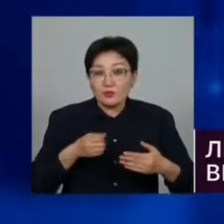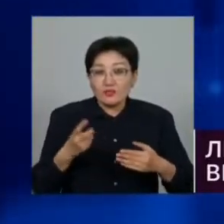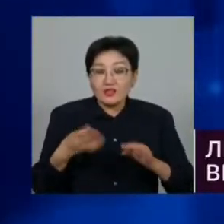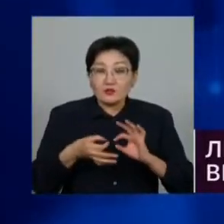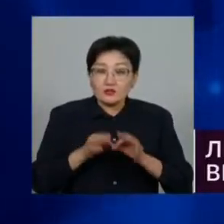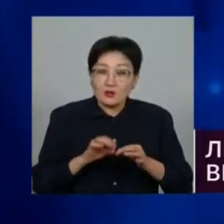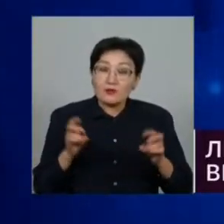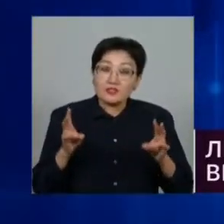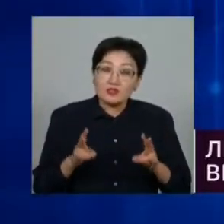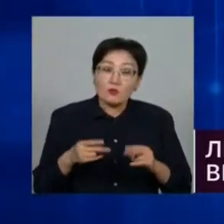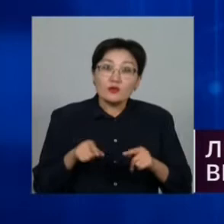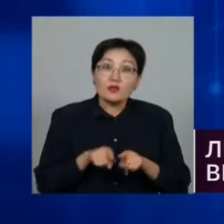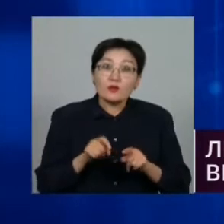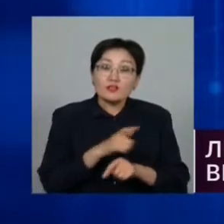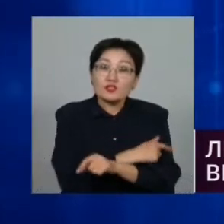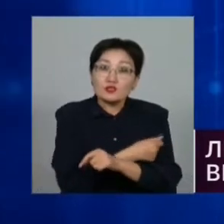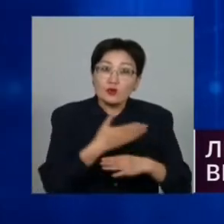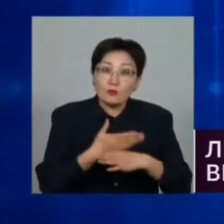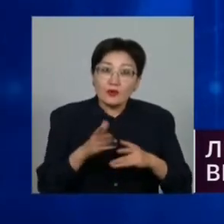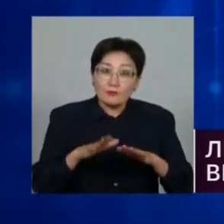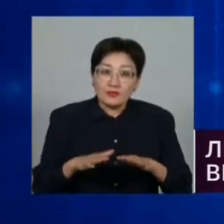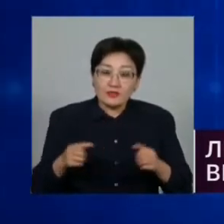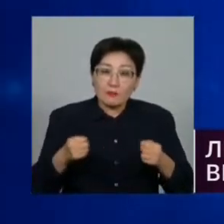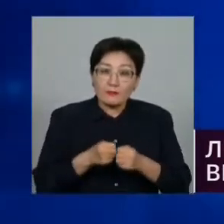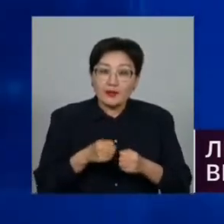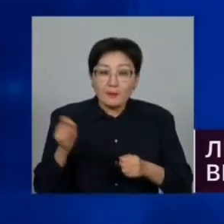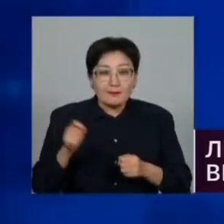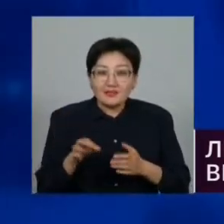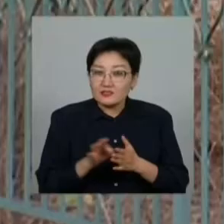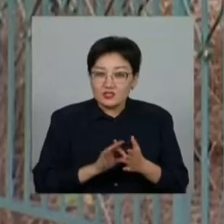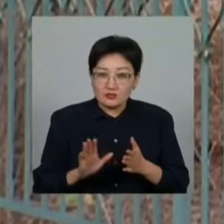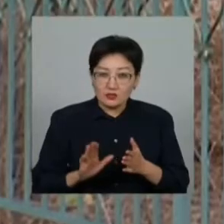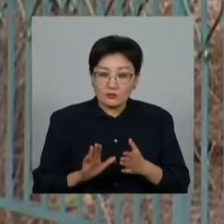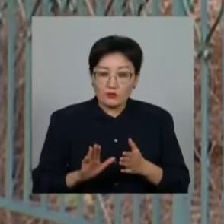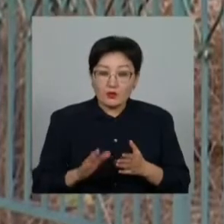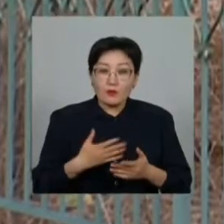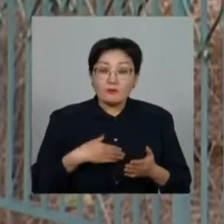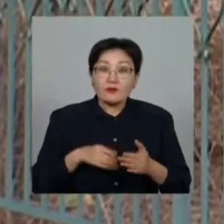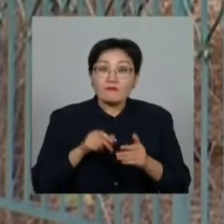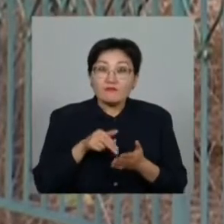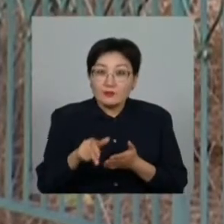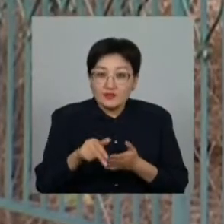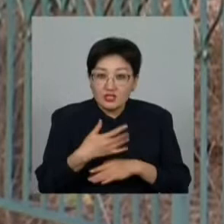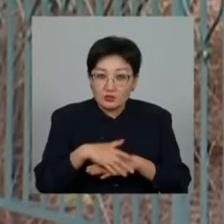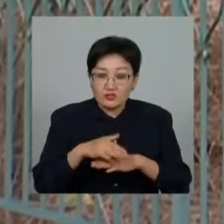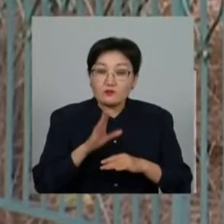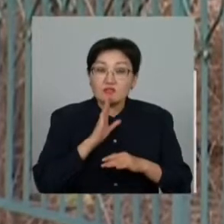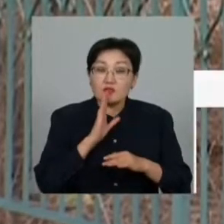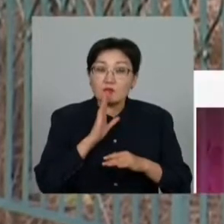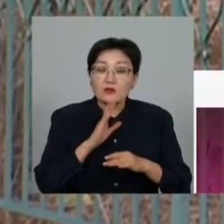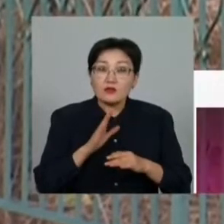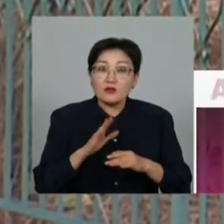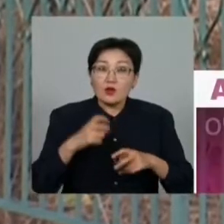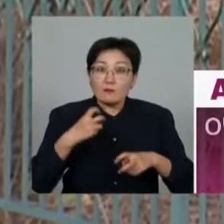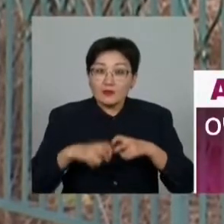детали произошедшего оказывается скорая помощь на место дтп приехала не сразу получается мы выбежали на улицу а девочка осталась с